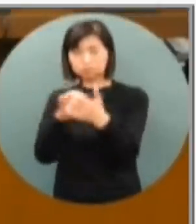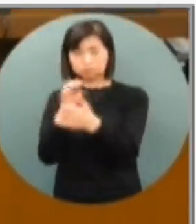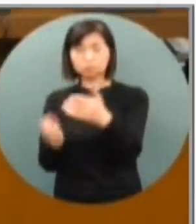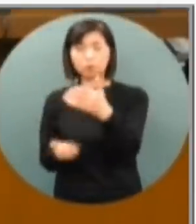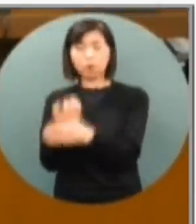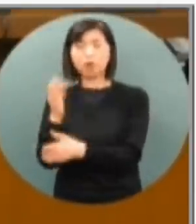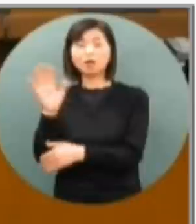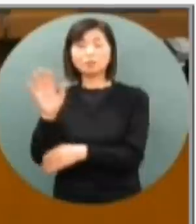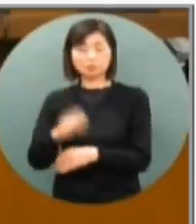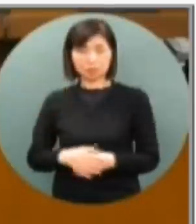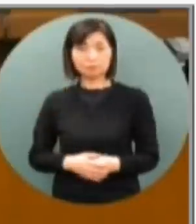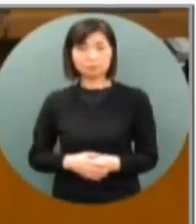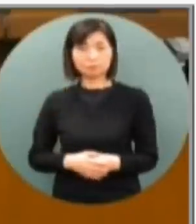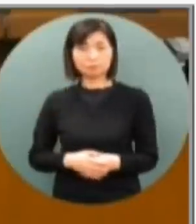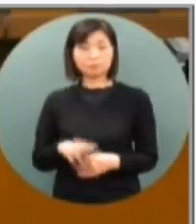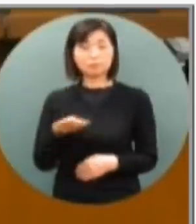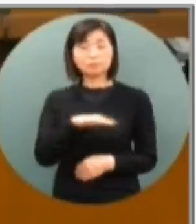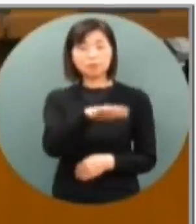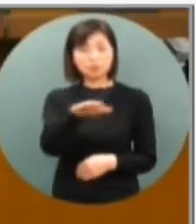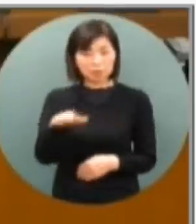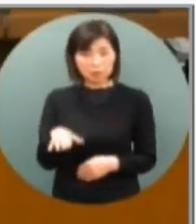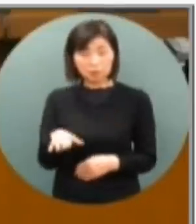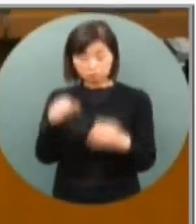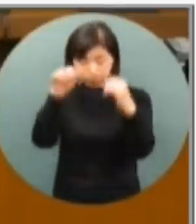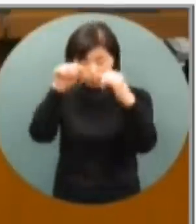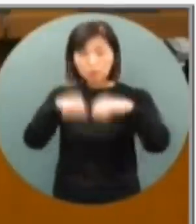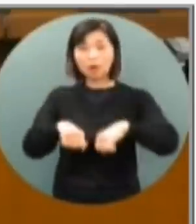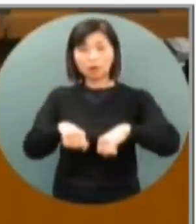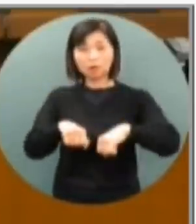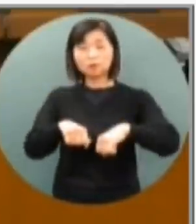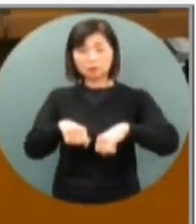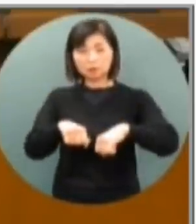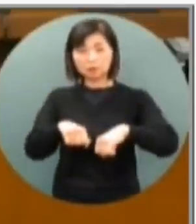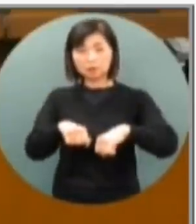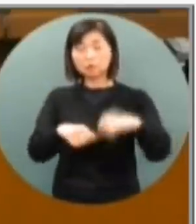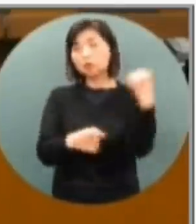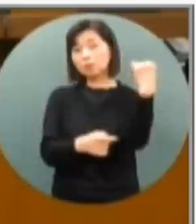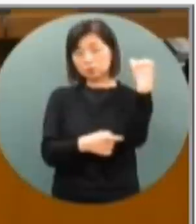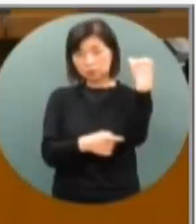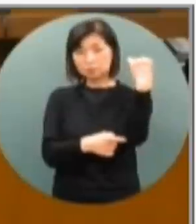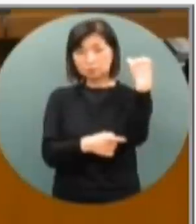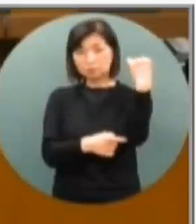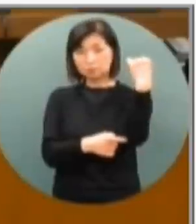の総意のもとにですね、まあ我々としてもそうした